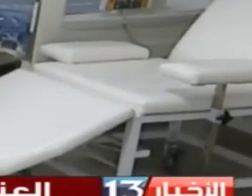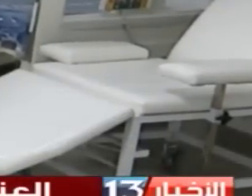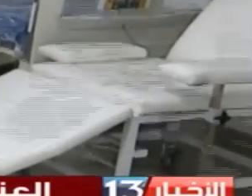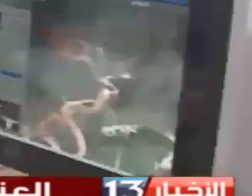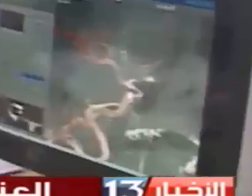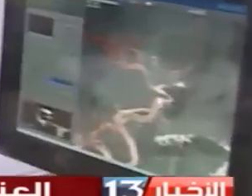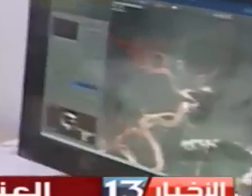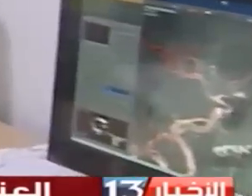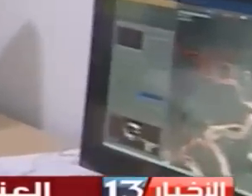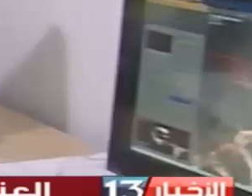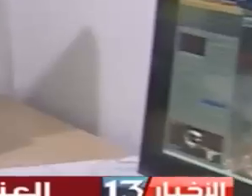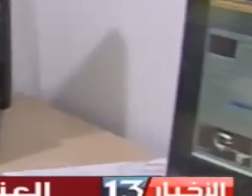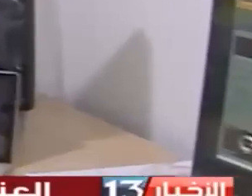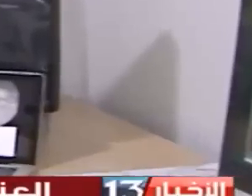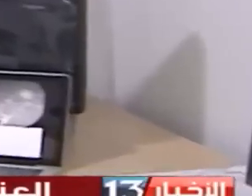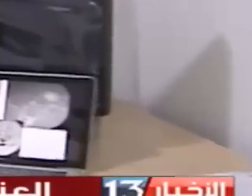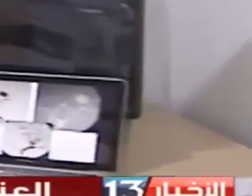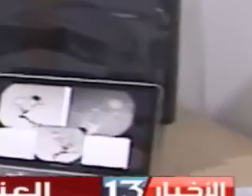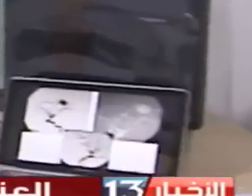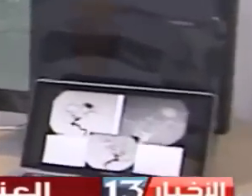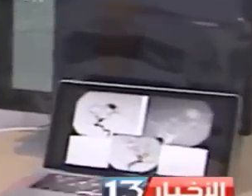ممكن من المرضى على قائمة الانتظار.